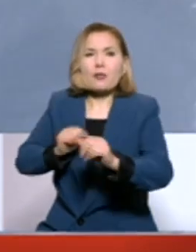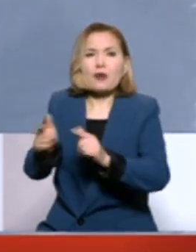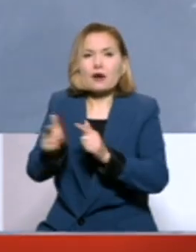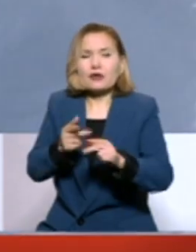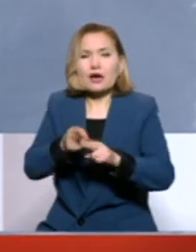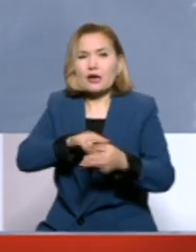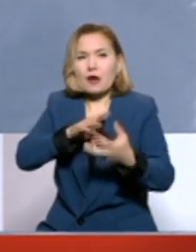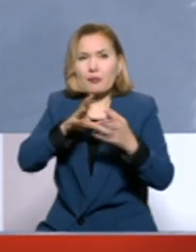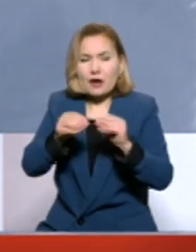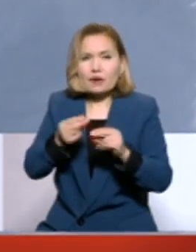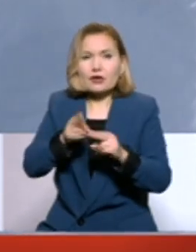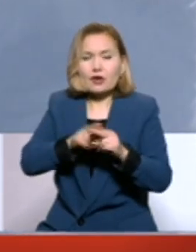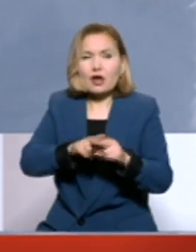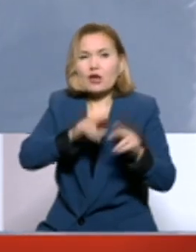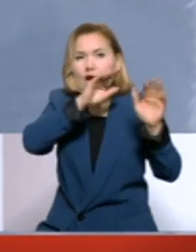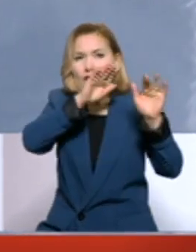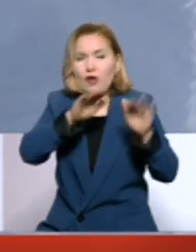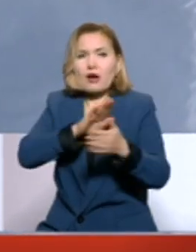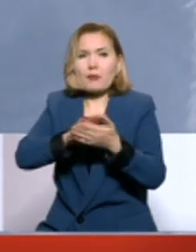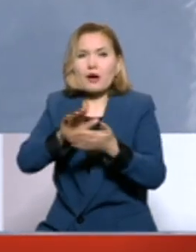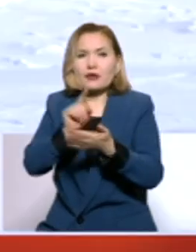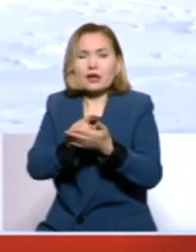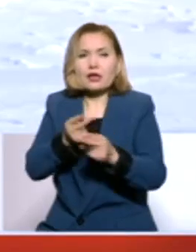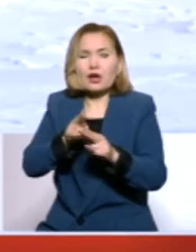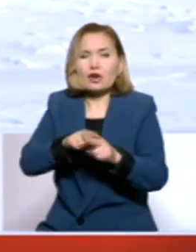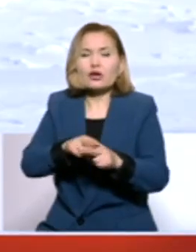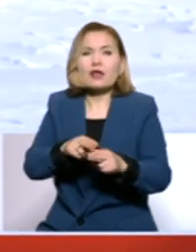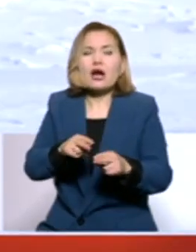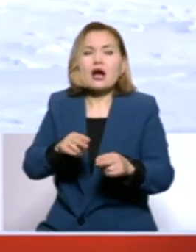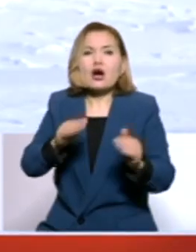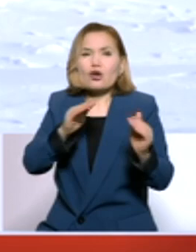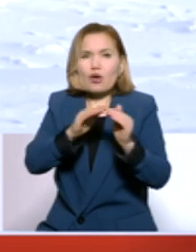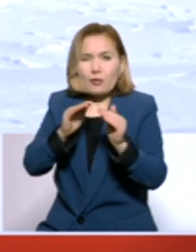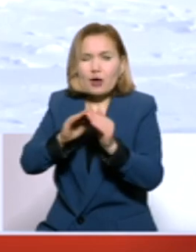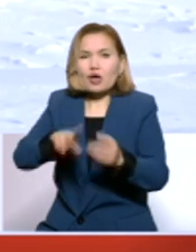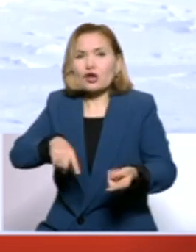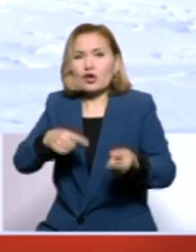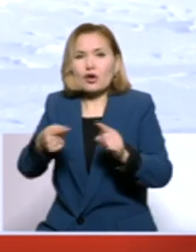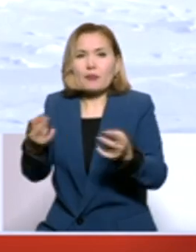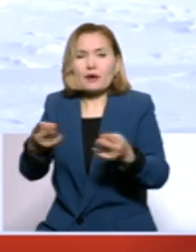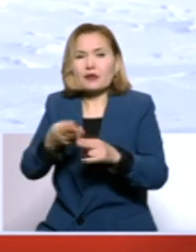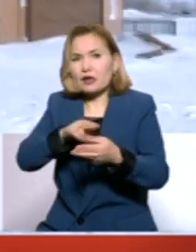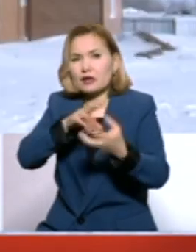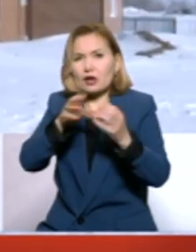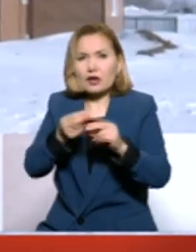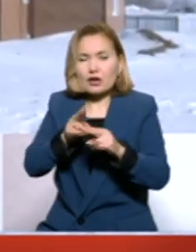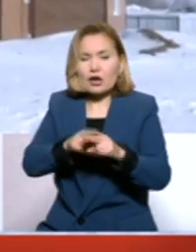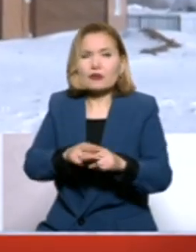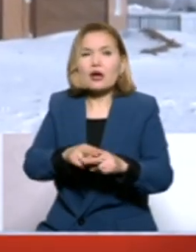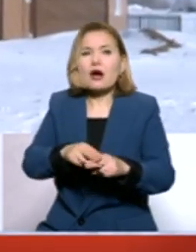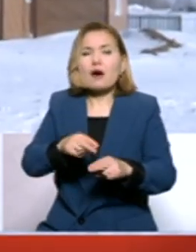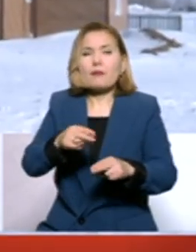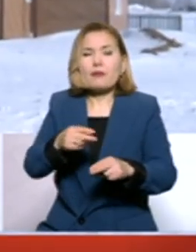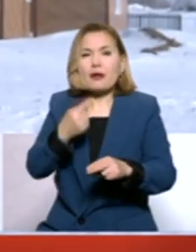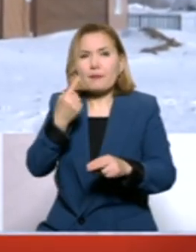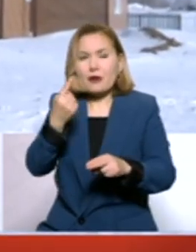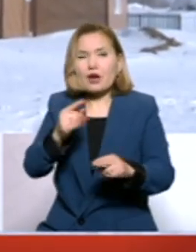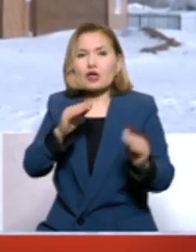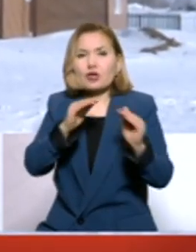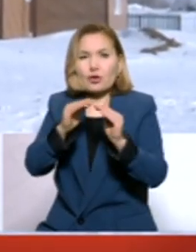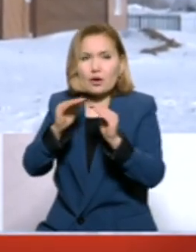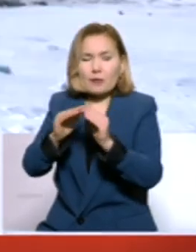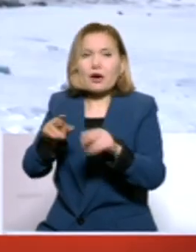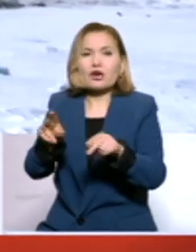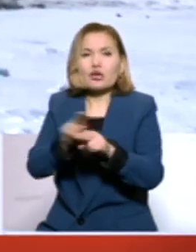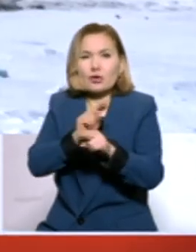ойдағы 40 үйді қырға көшіру. Бұған 4 миллиард теңге қажет. Былтыр 3 ай салынды. 3 үй салынды, тағы бір бос тұрған